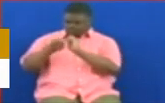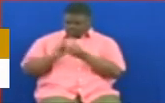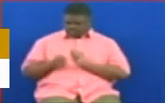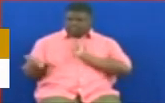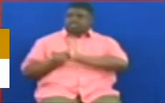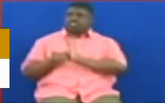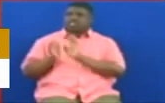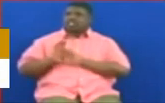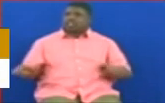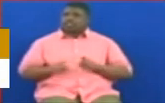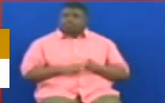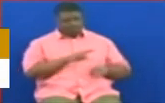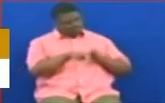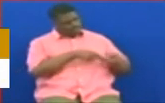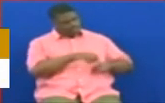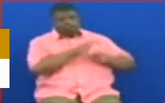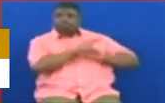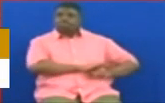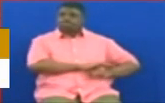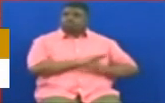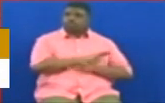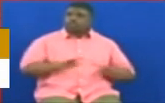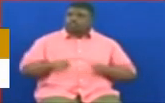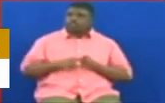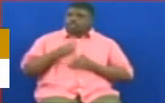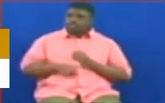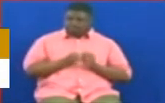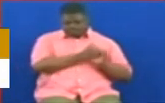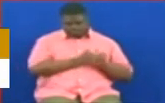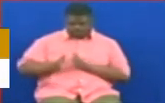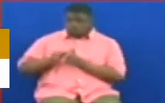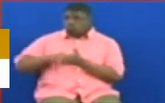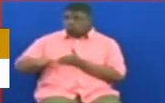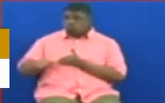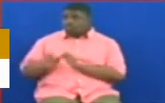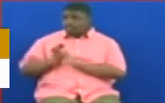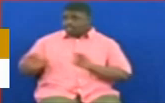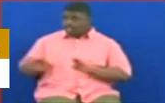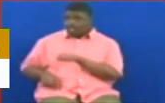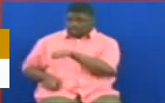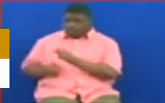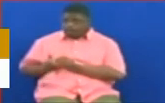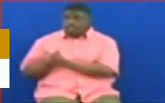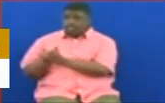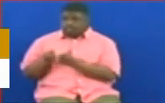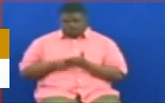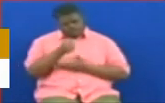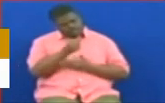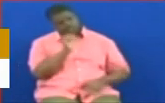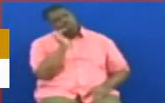mikataba iliyotakiwa kuliziwa imeliziwa. Ukija kwenye mipango ya kununua meli, mipango iko tayari. Ndio maana kwenye budget